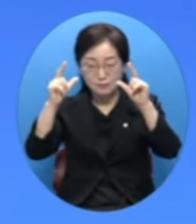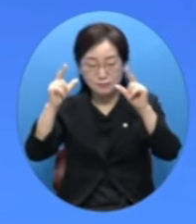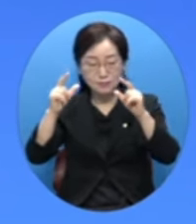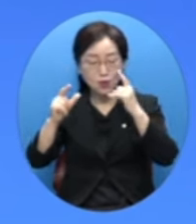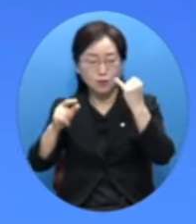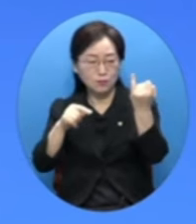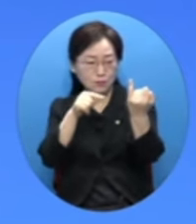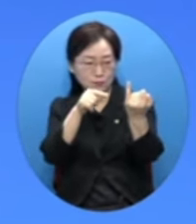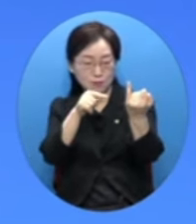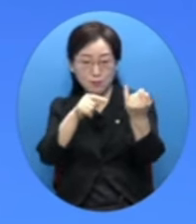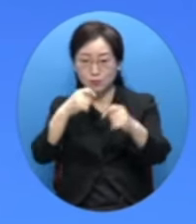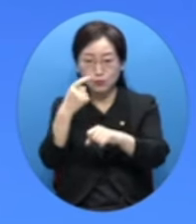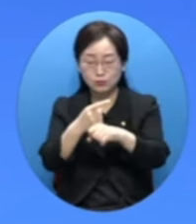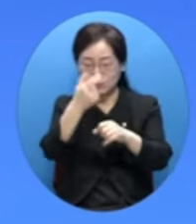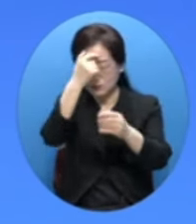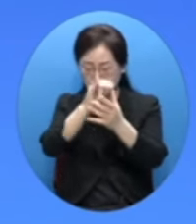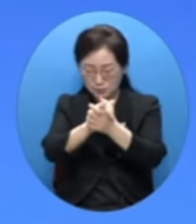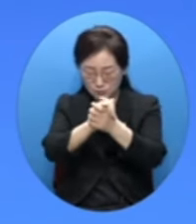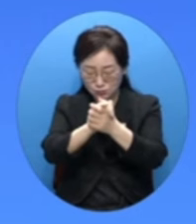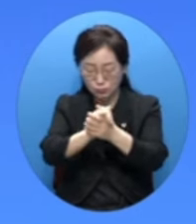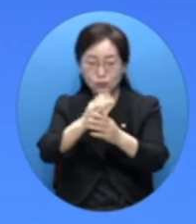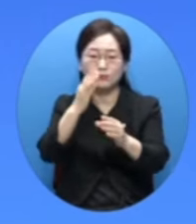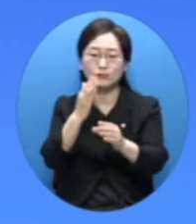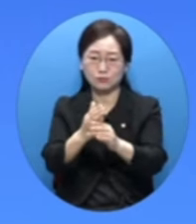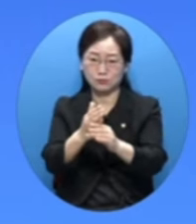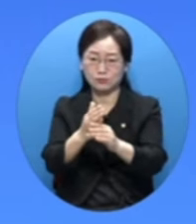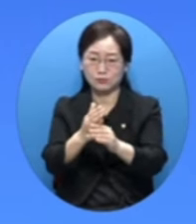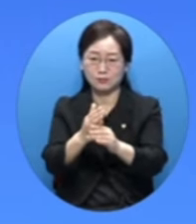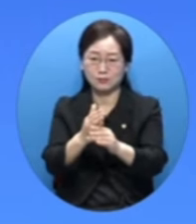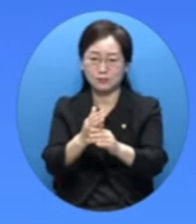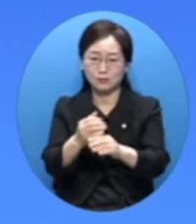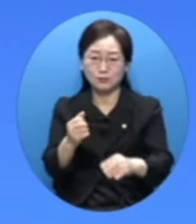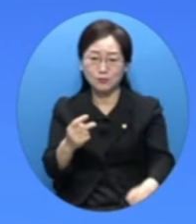어머님은 벌써 기도하고 계세요. 그리고